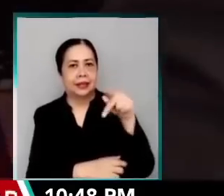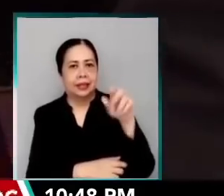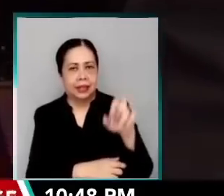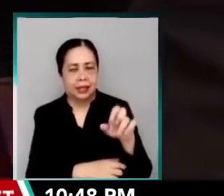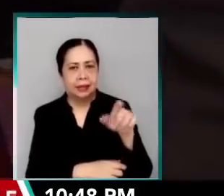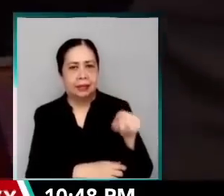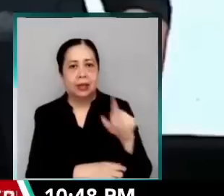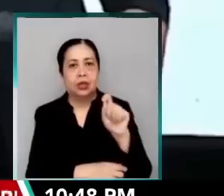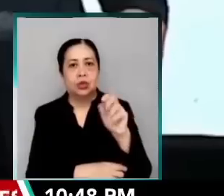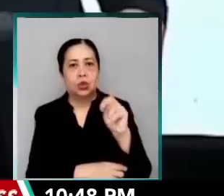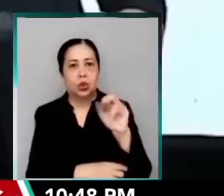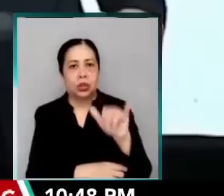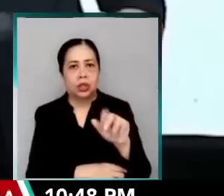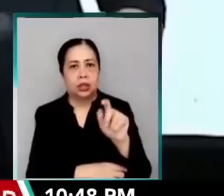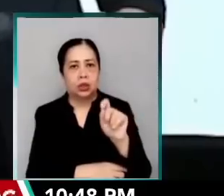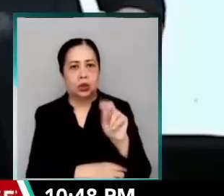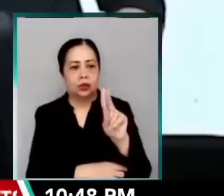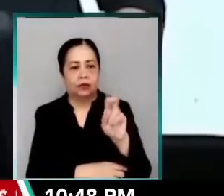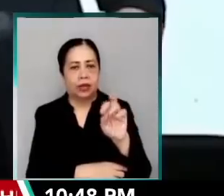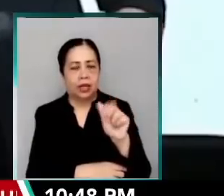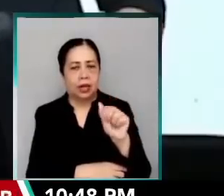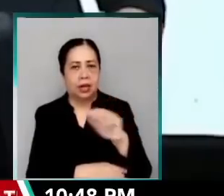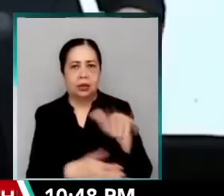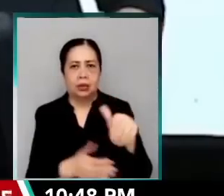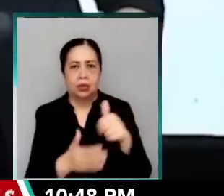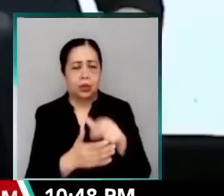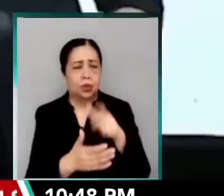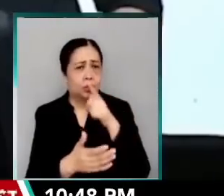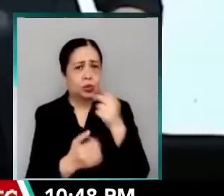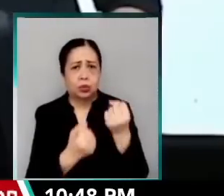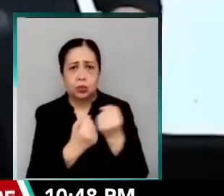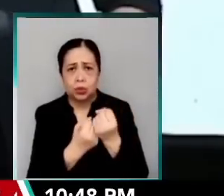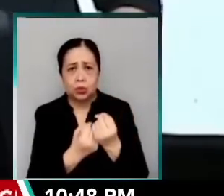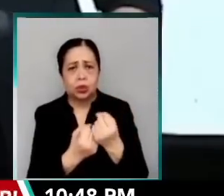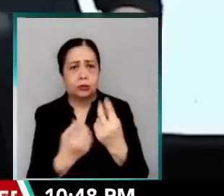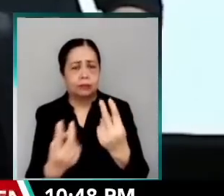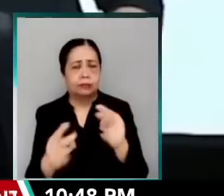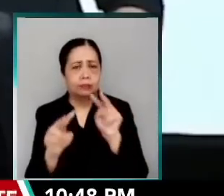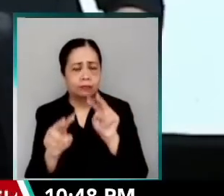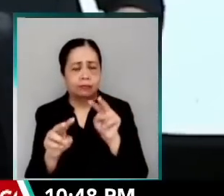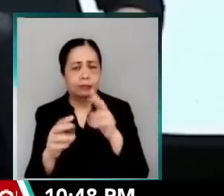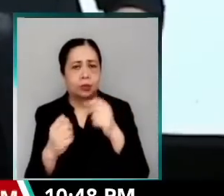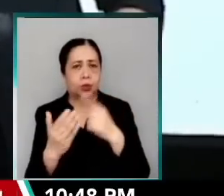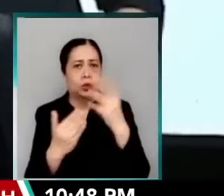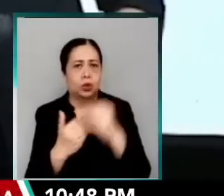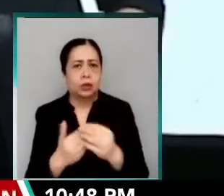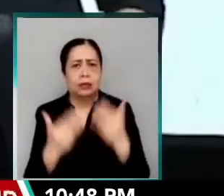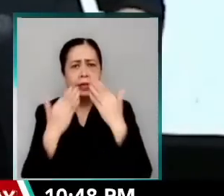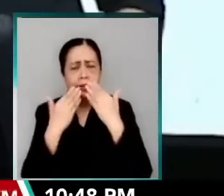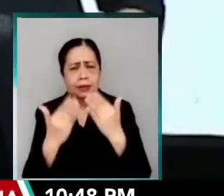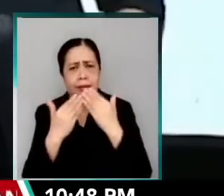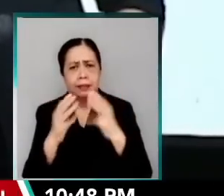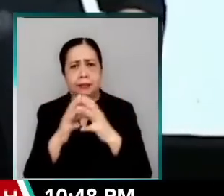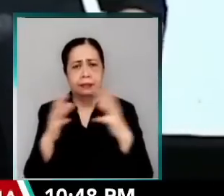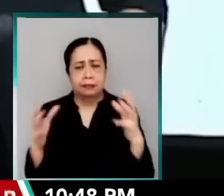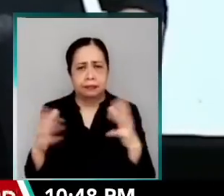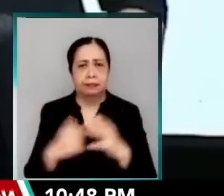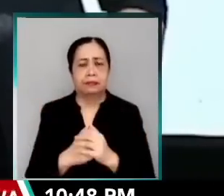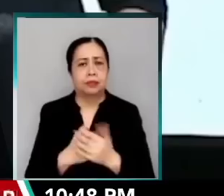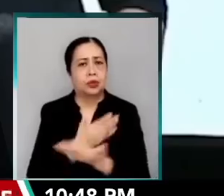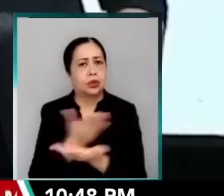Tony Tuviera, at sa lahat ng sumuporta at tumutok sa programa. Maraming salamat sa inyong